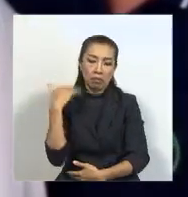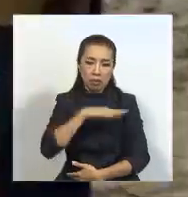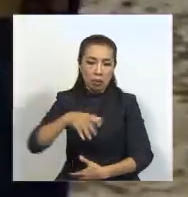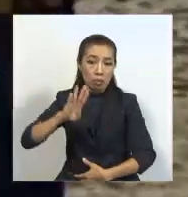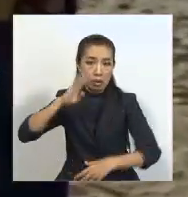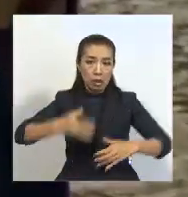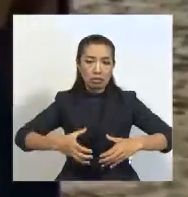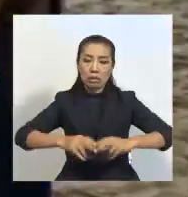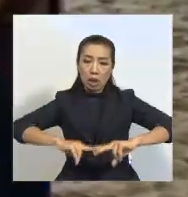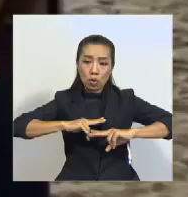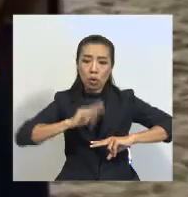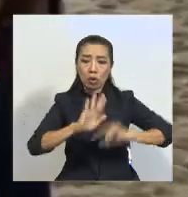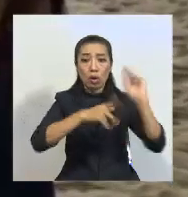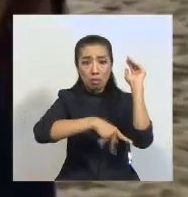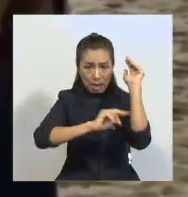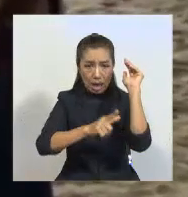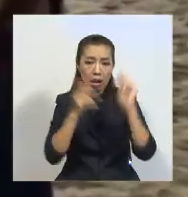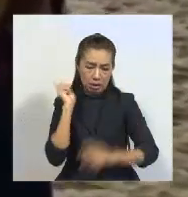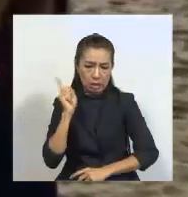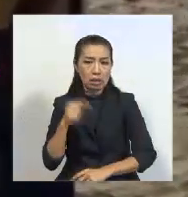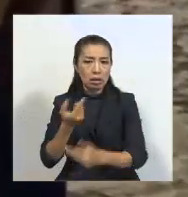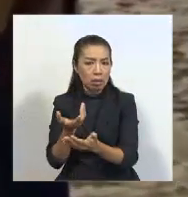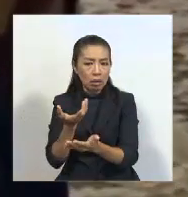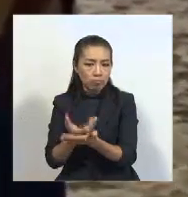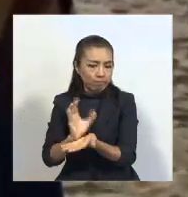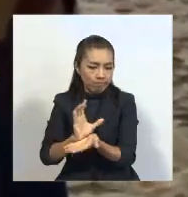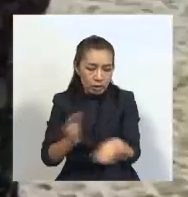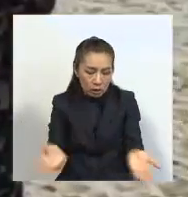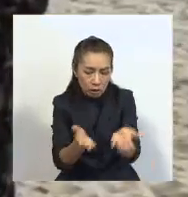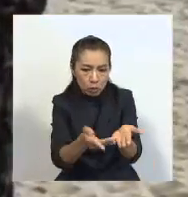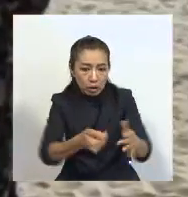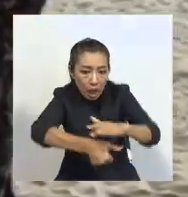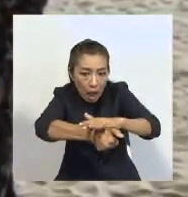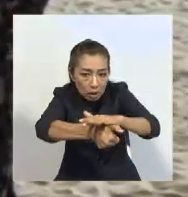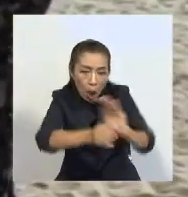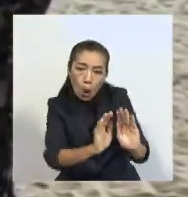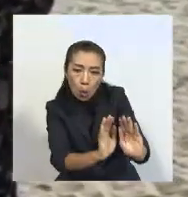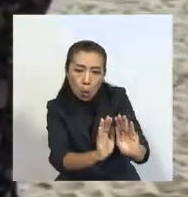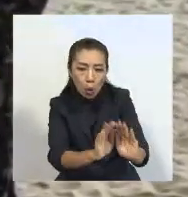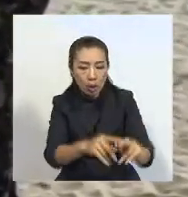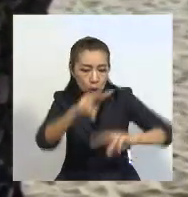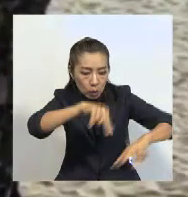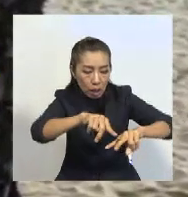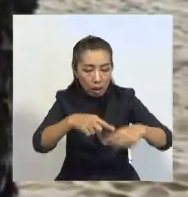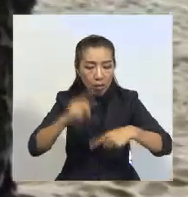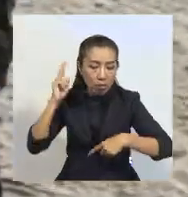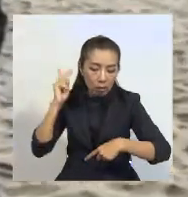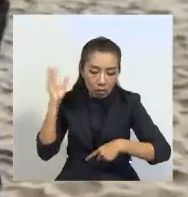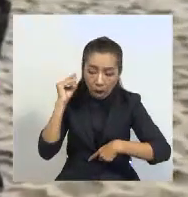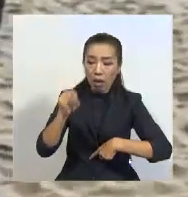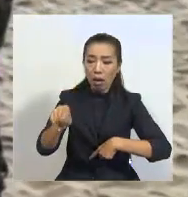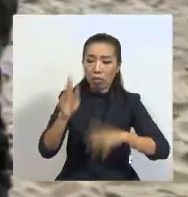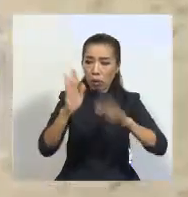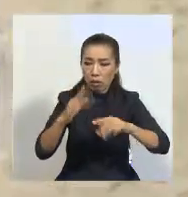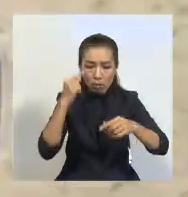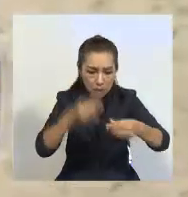าคเอกชนในจังหวัดพังงามีการสนับสนุนในการอนุรักษ์เต่าทะเลมาอย่างต่อเนื่องเมื่อทราบข่าวว่ามีผู้ที่มาขโมย